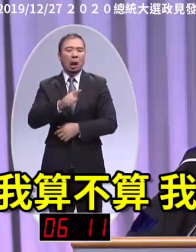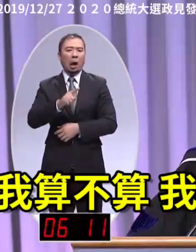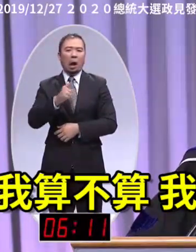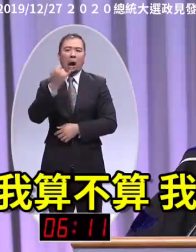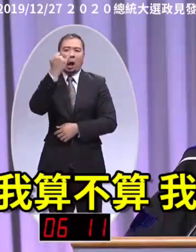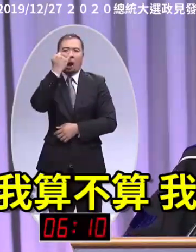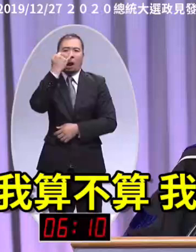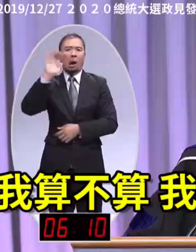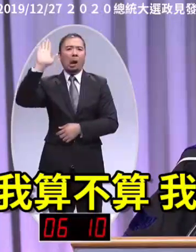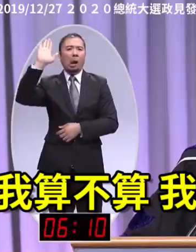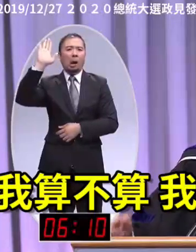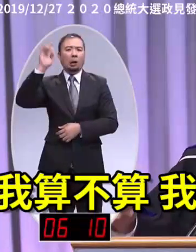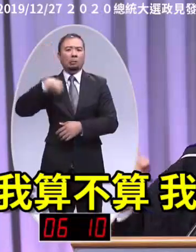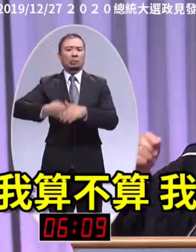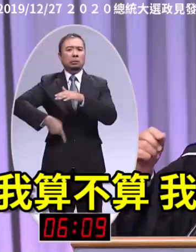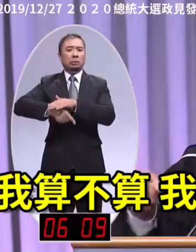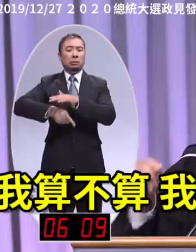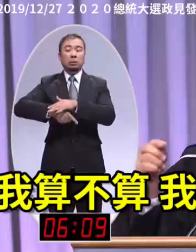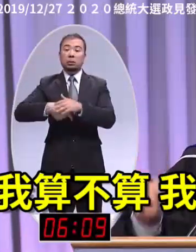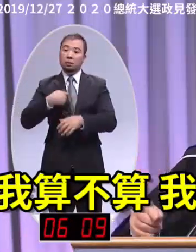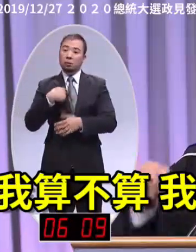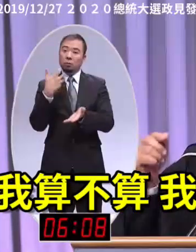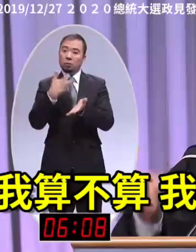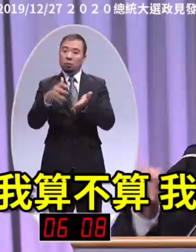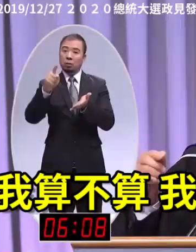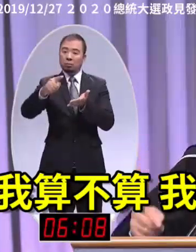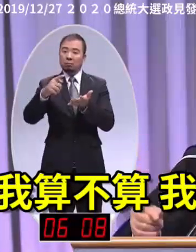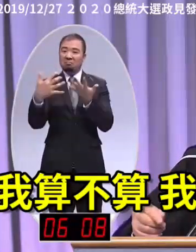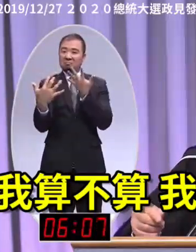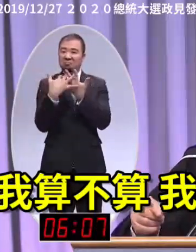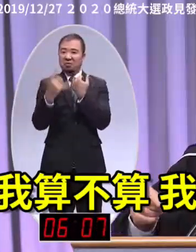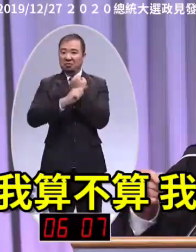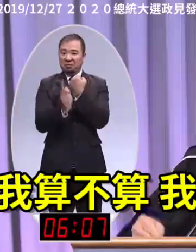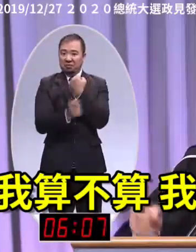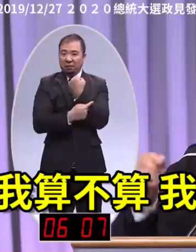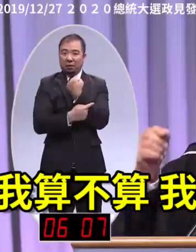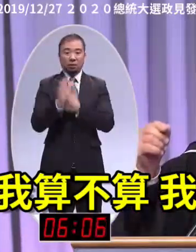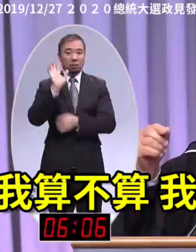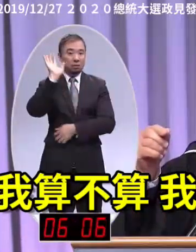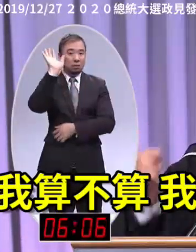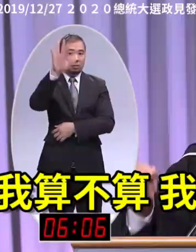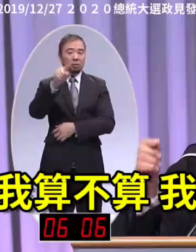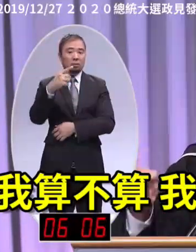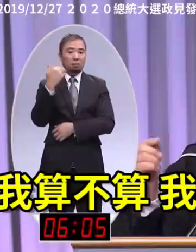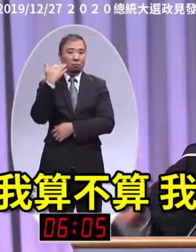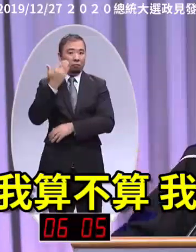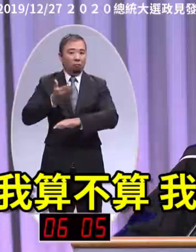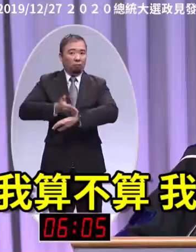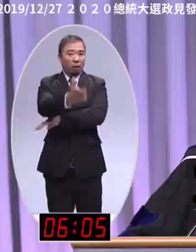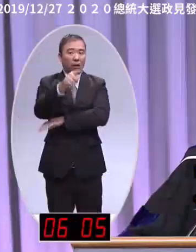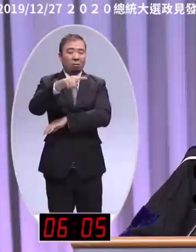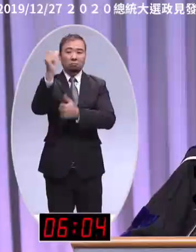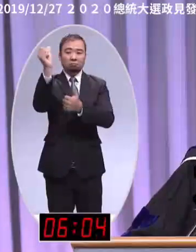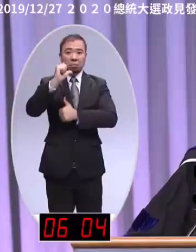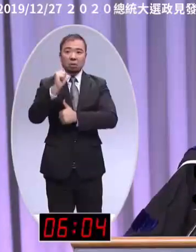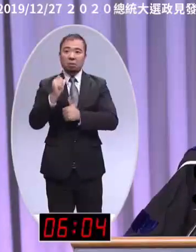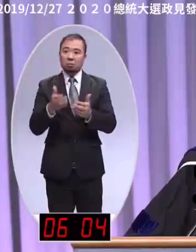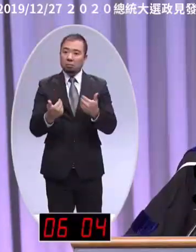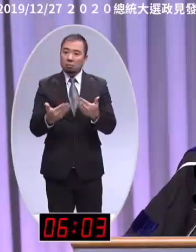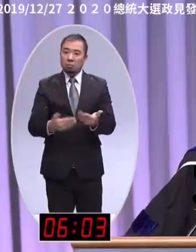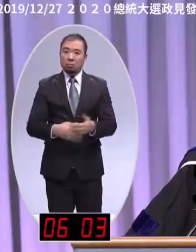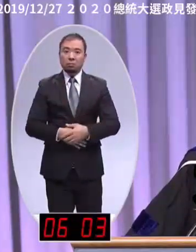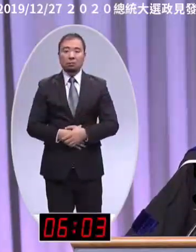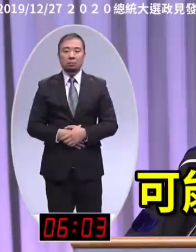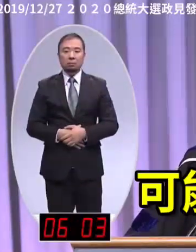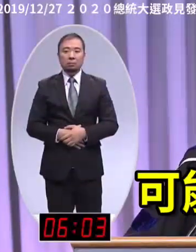算不算我是渗透法将来要处置的对象？不过